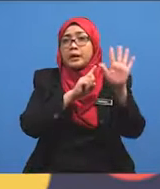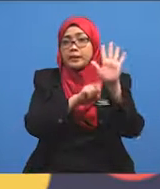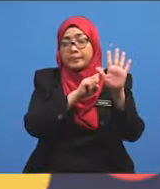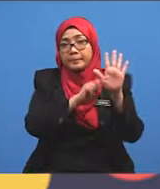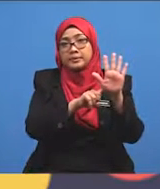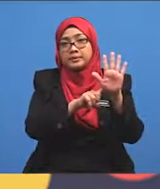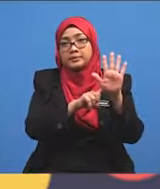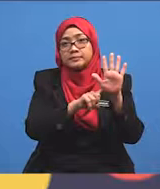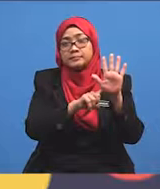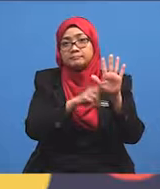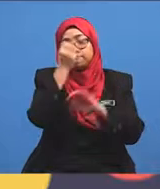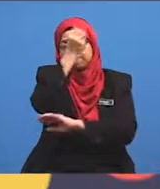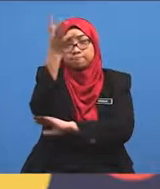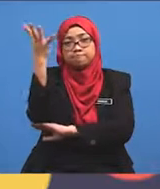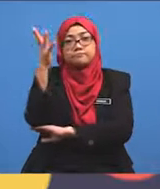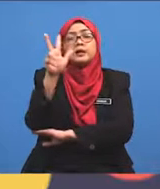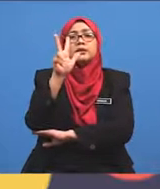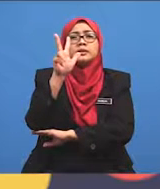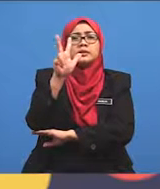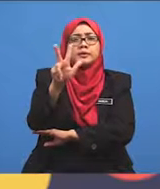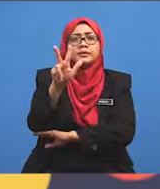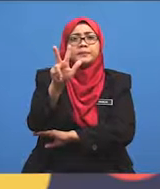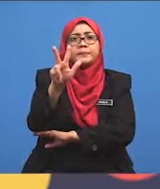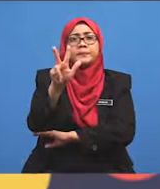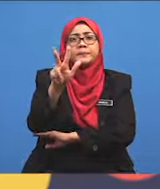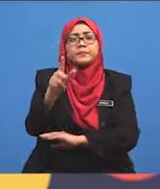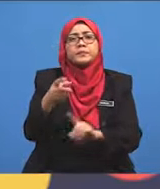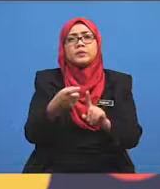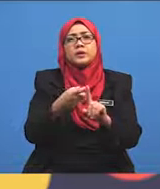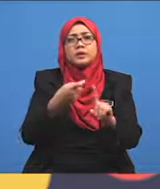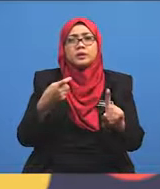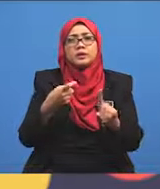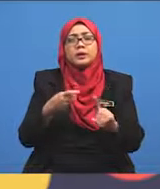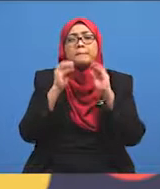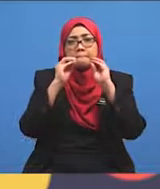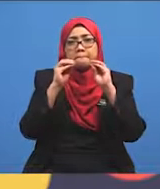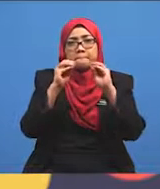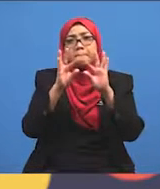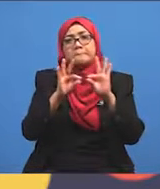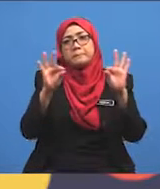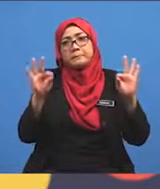kelima, menjelaskan tiga daripada pengajaran ayat.